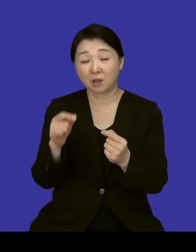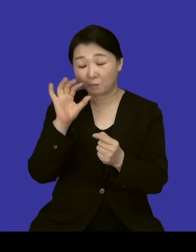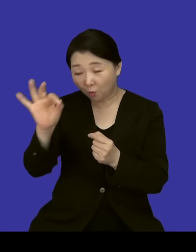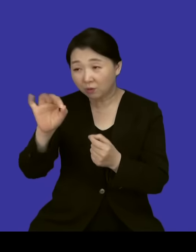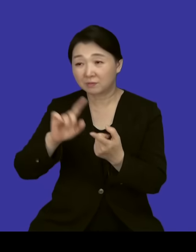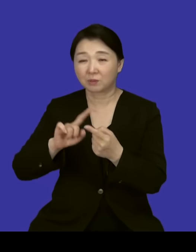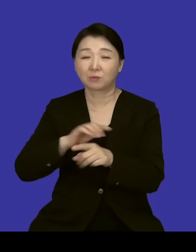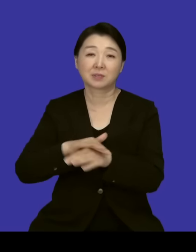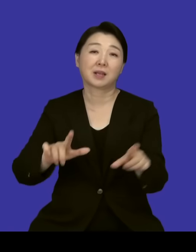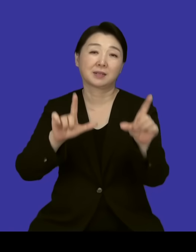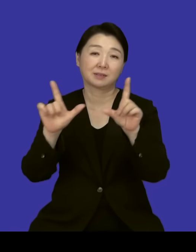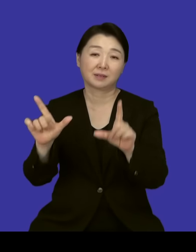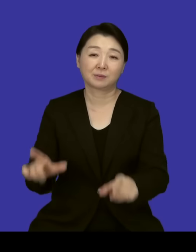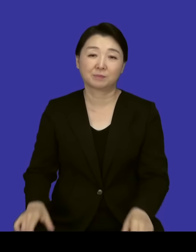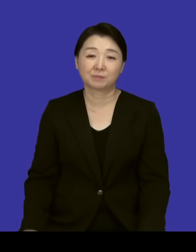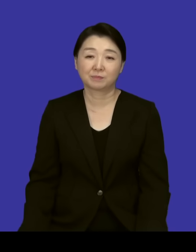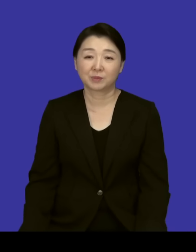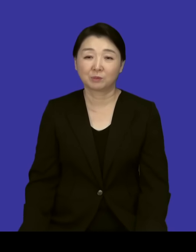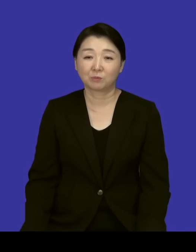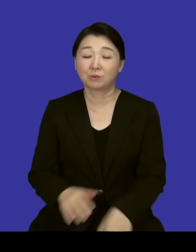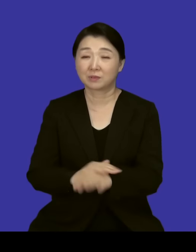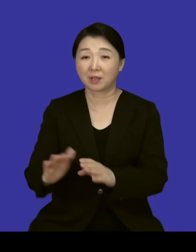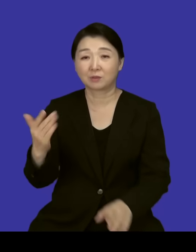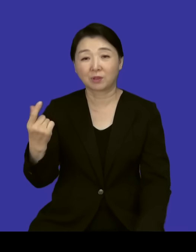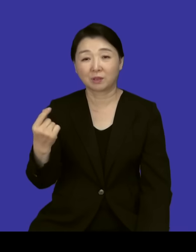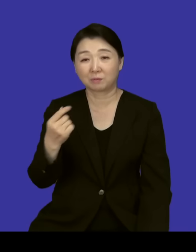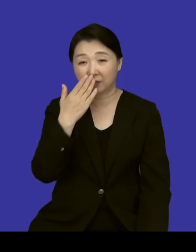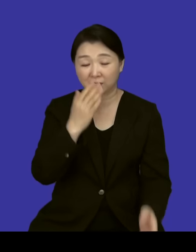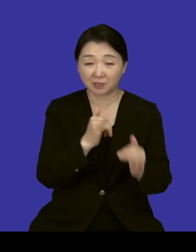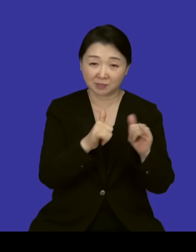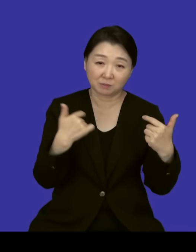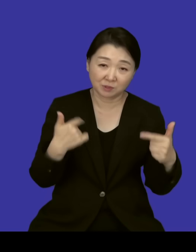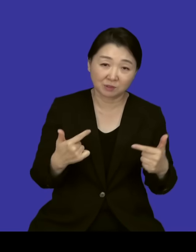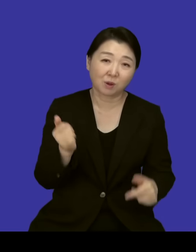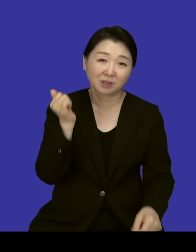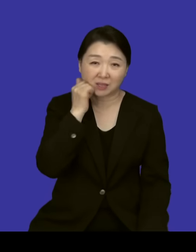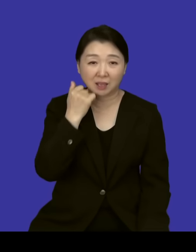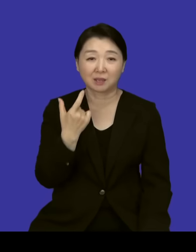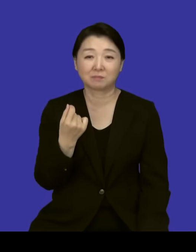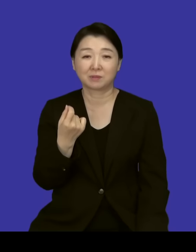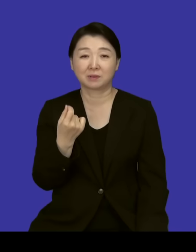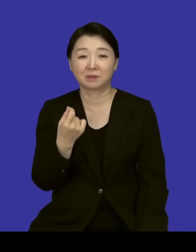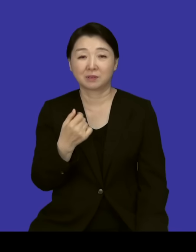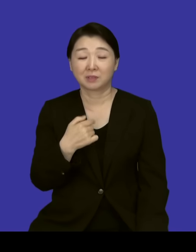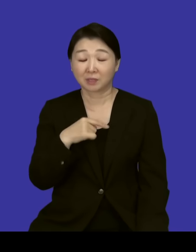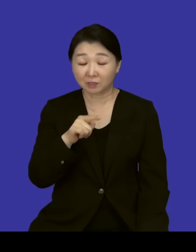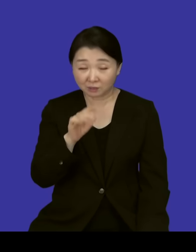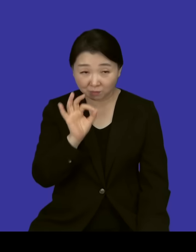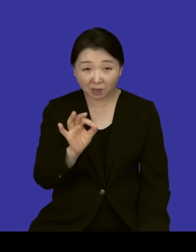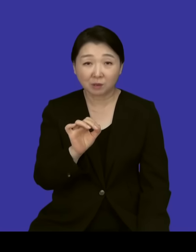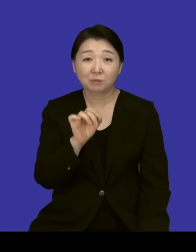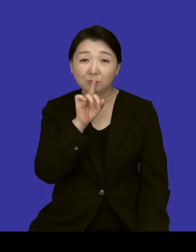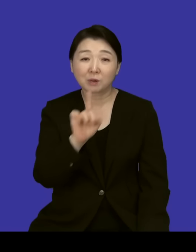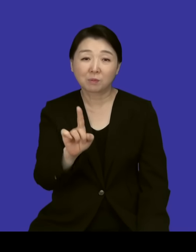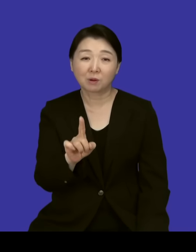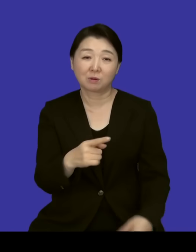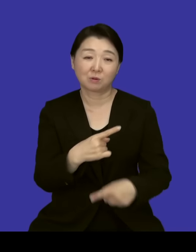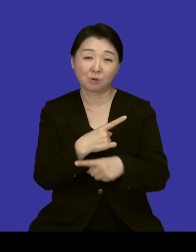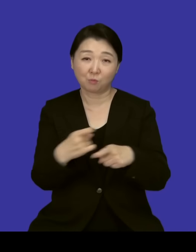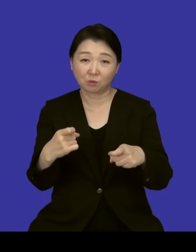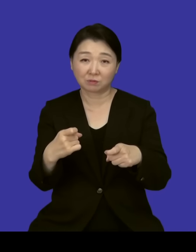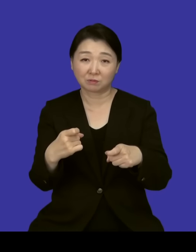잘 살아요. 일단 그리고 뭐 다 잘 되더라고요. 그리고 착한 사람들이 맨날 당하고 뭐 이러잖아요. 근데 네. 저는 그런 분들한테 해주고 싶은 얘기는